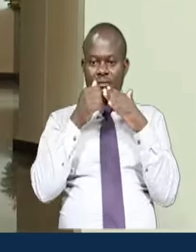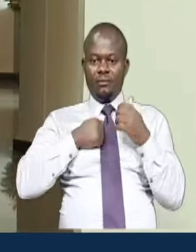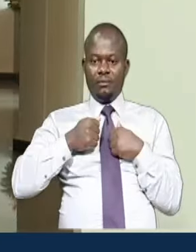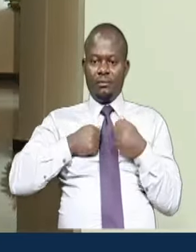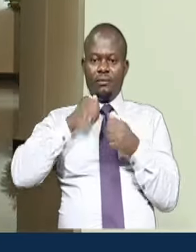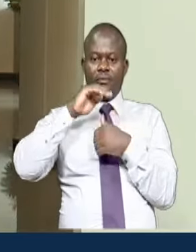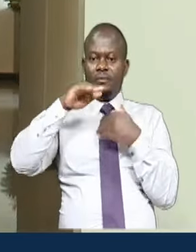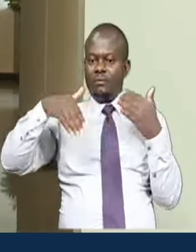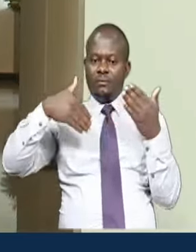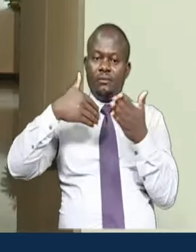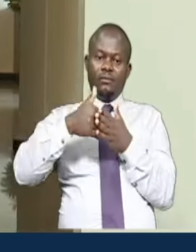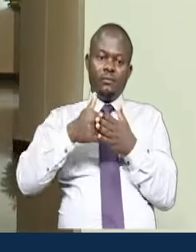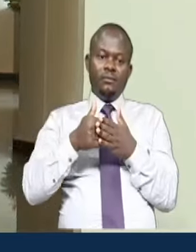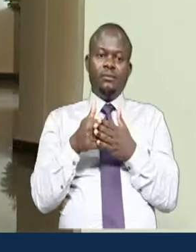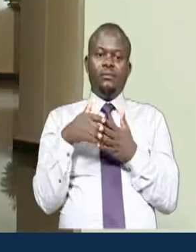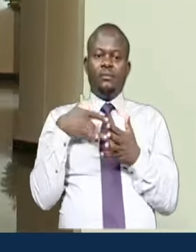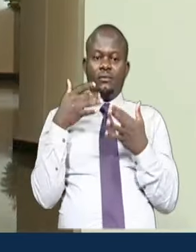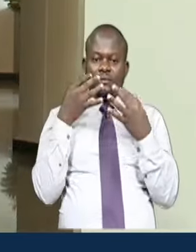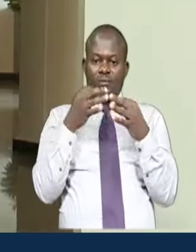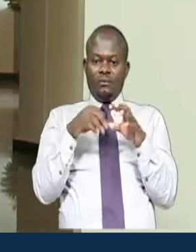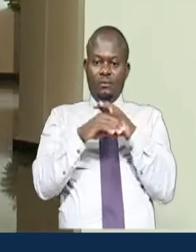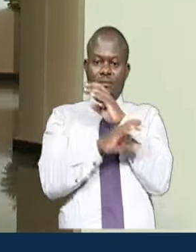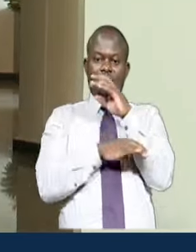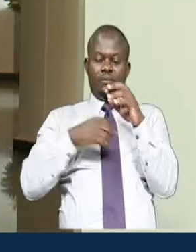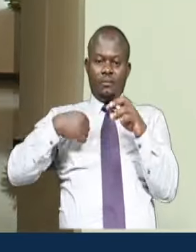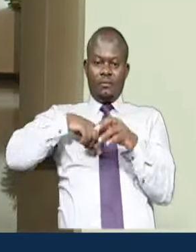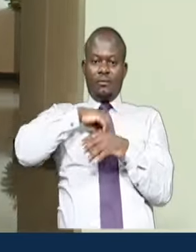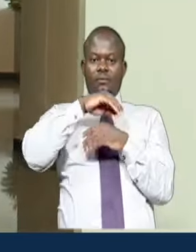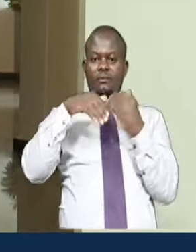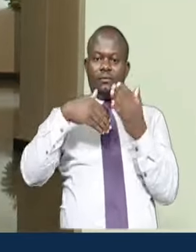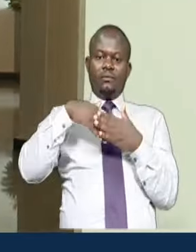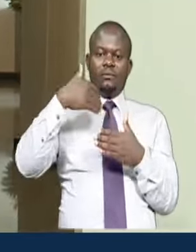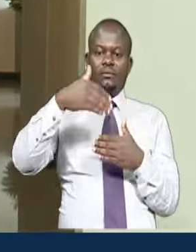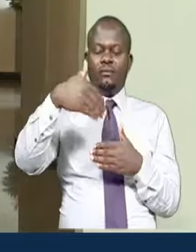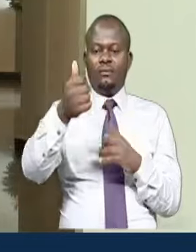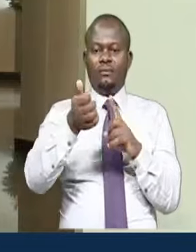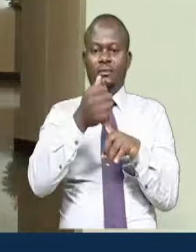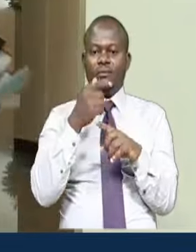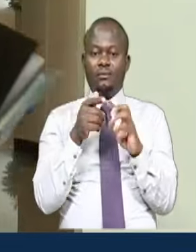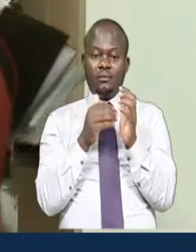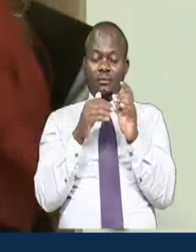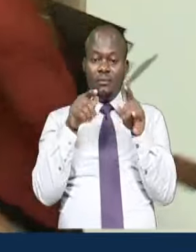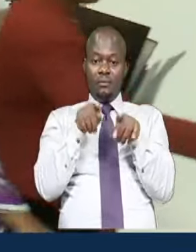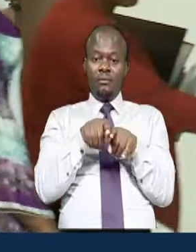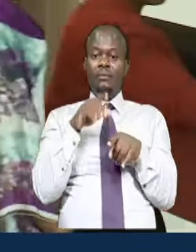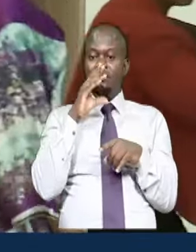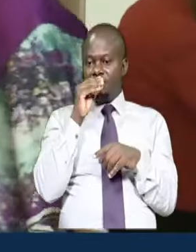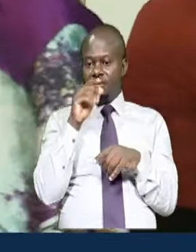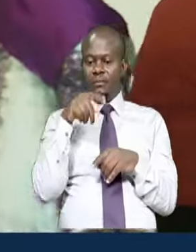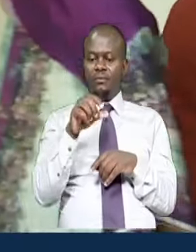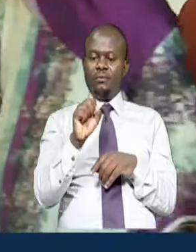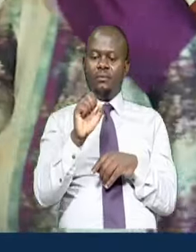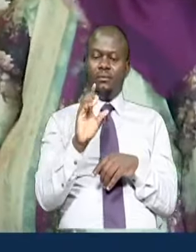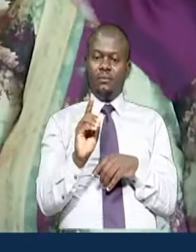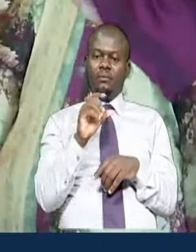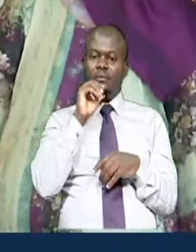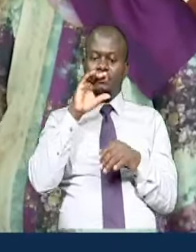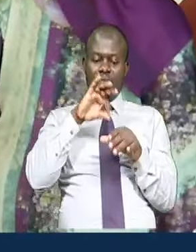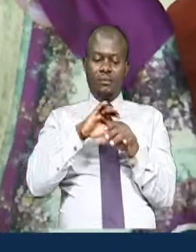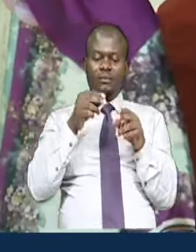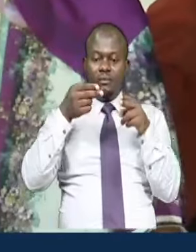wese yishyire yizane mu gihugu cyacu byagiye bigerwaho. Kandi nk'uko mwabivuze, PSD nta matora yari